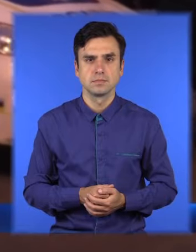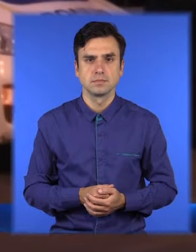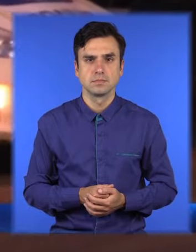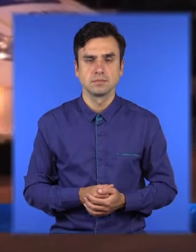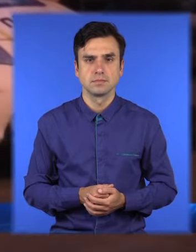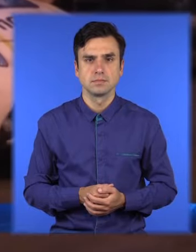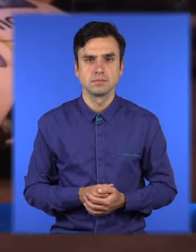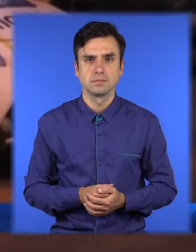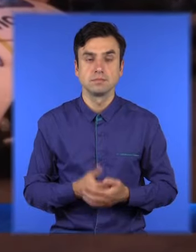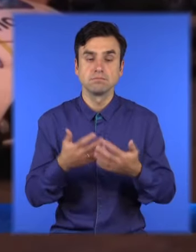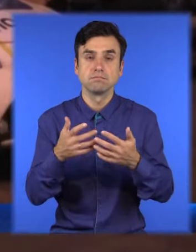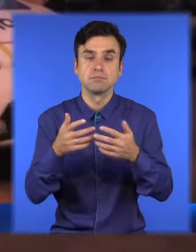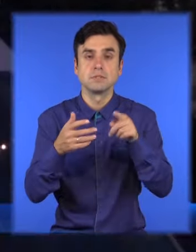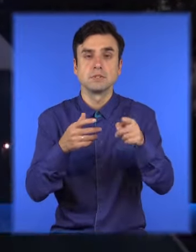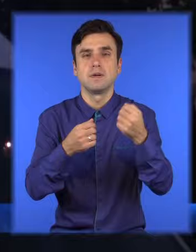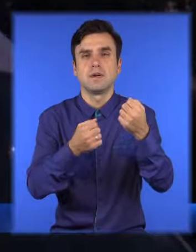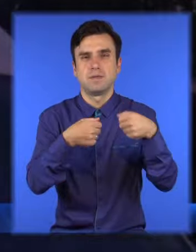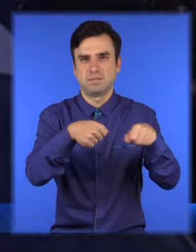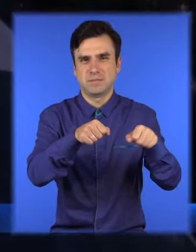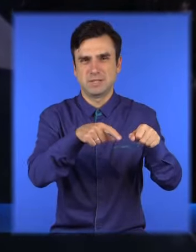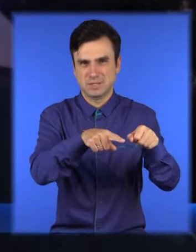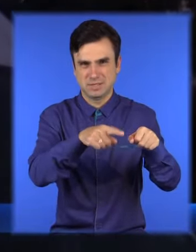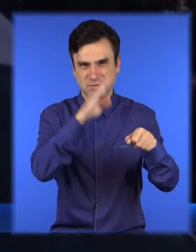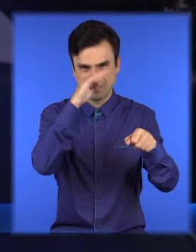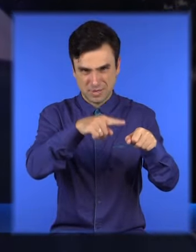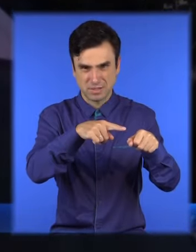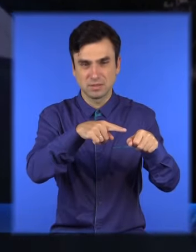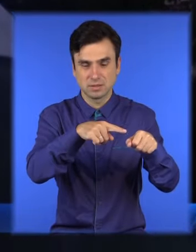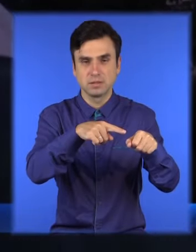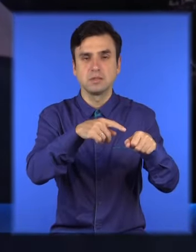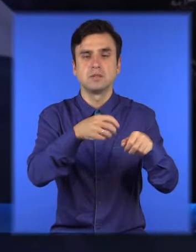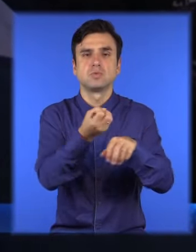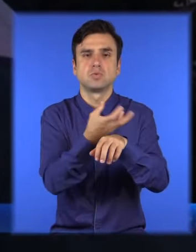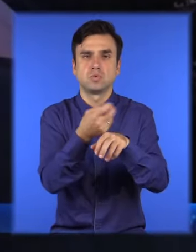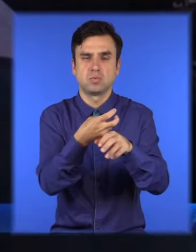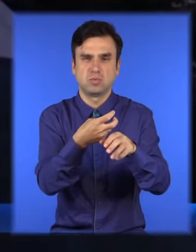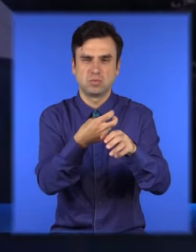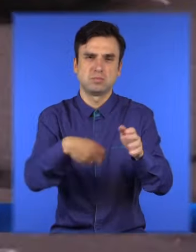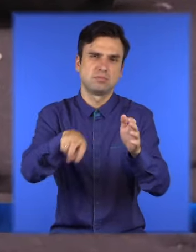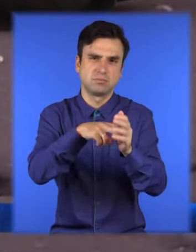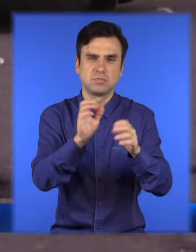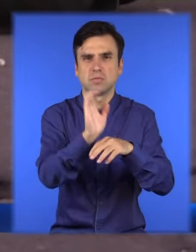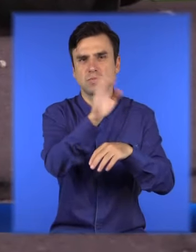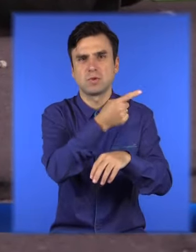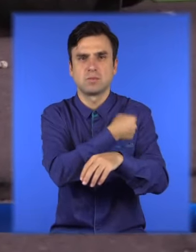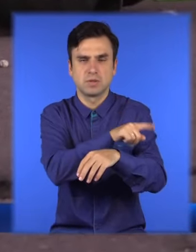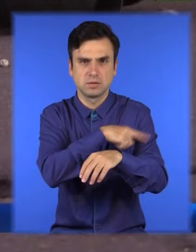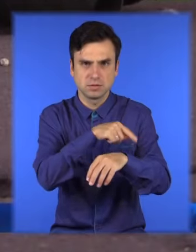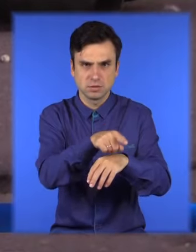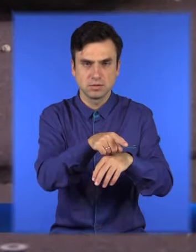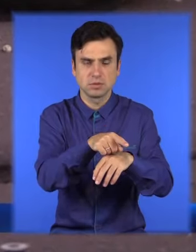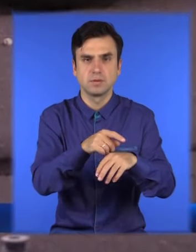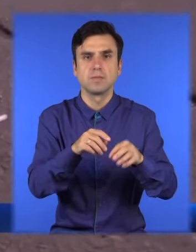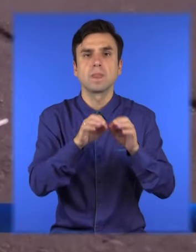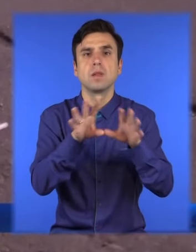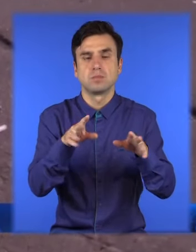Водія мотоциклу садять у карету швидкої. Спочатку його оглядають на місці, а пізніше госпіталізують до лікарні. А все через те, що